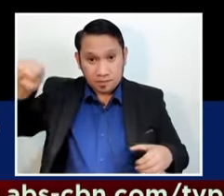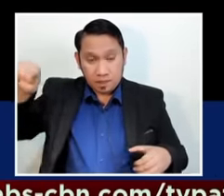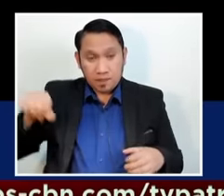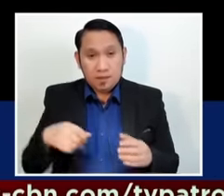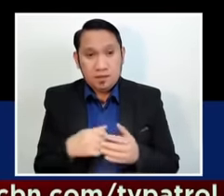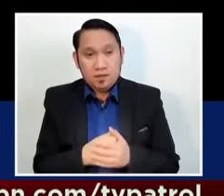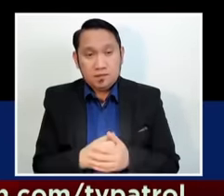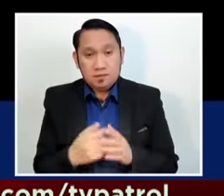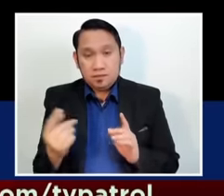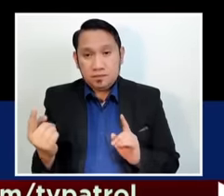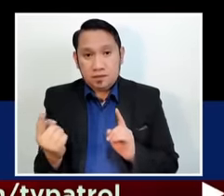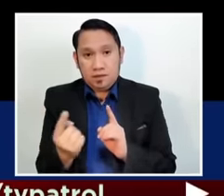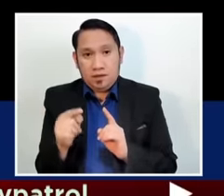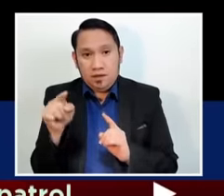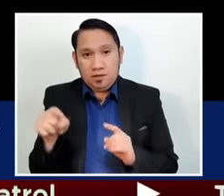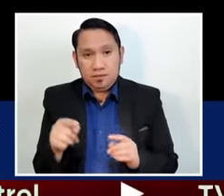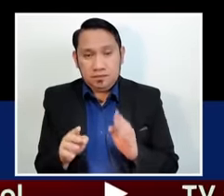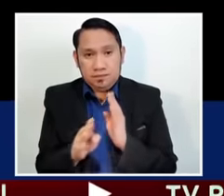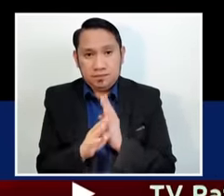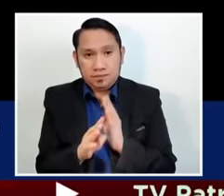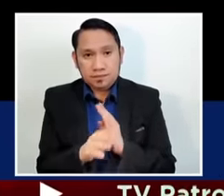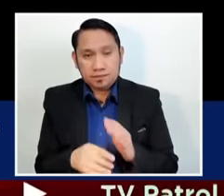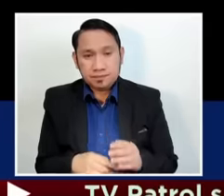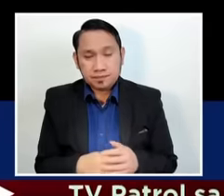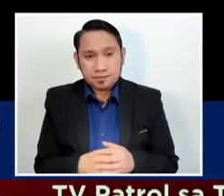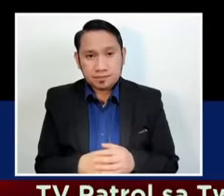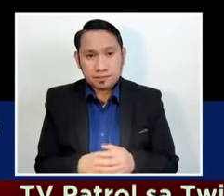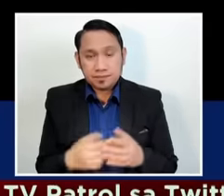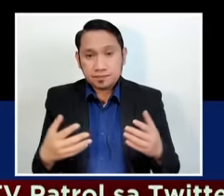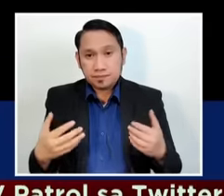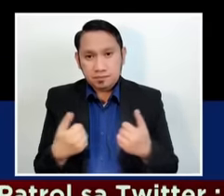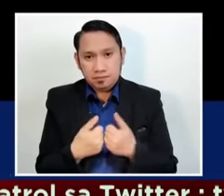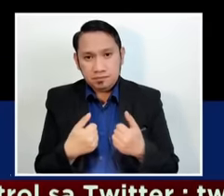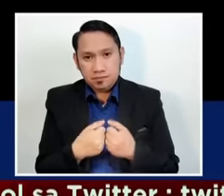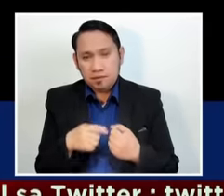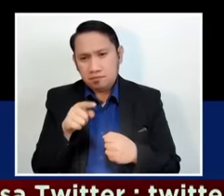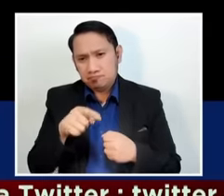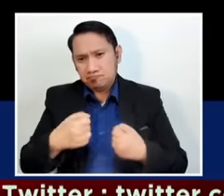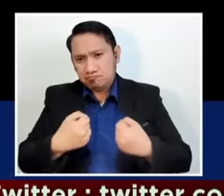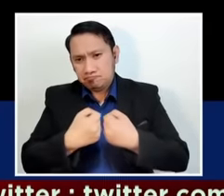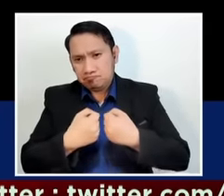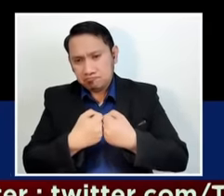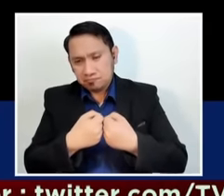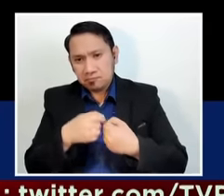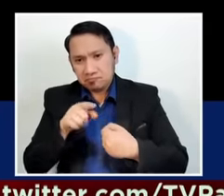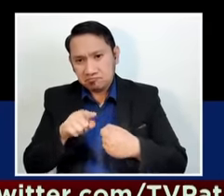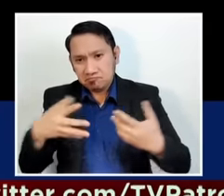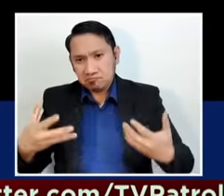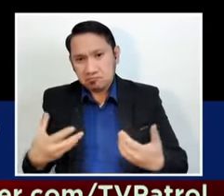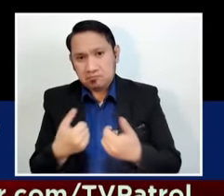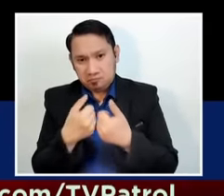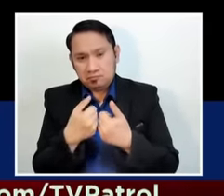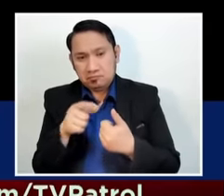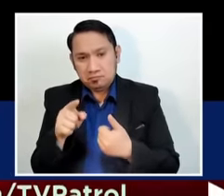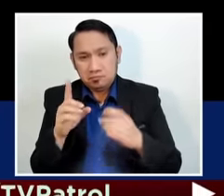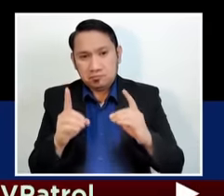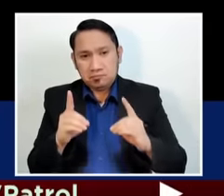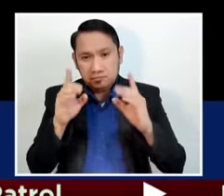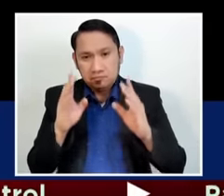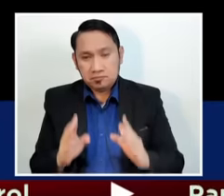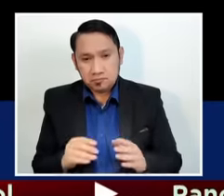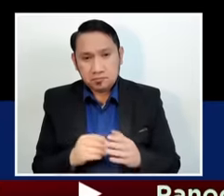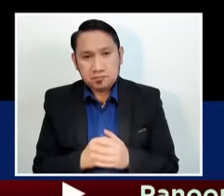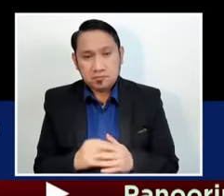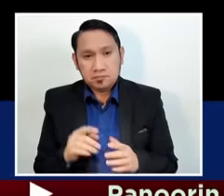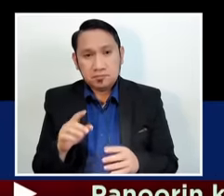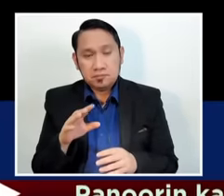at pinabababa ang driver nito. Hinamon pa ng suntukan ng truck driver ang driver ng bus, pero bumaba at